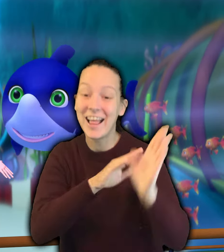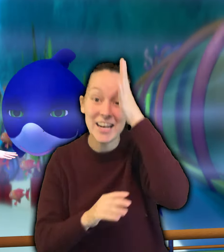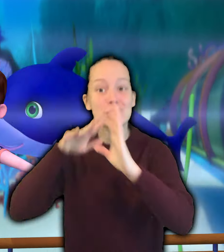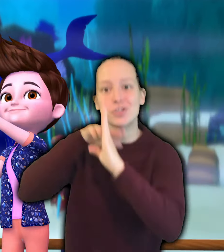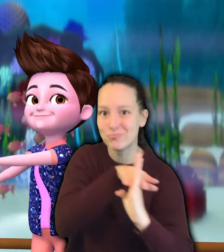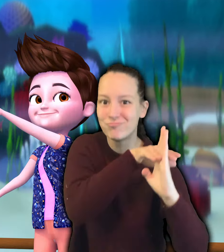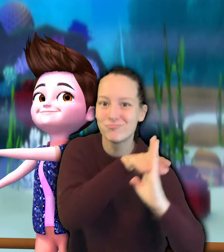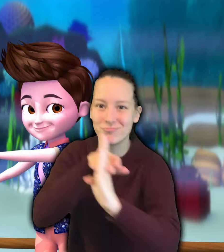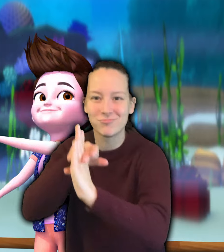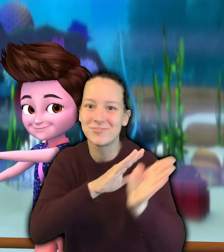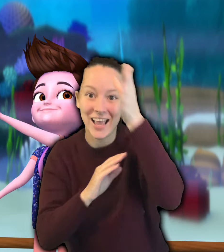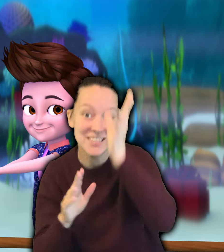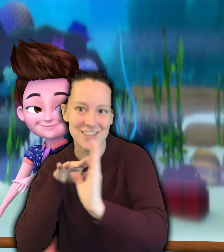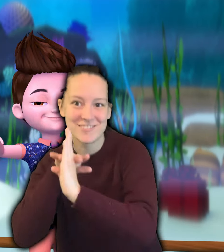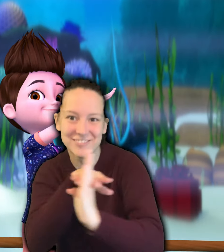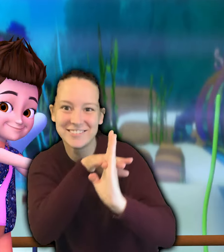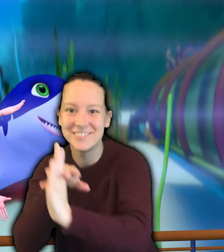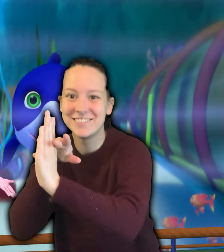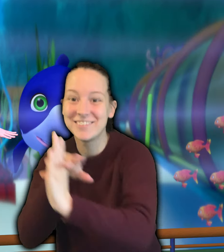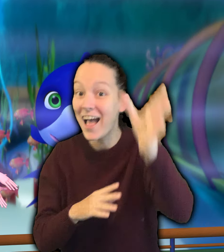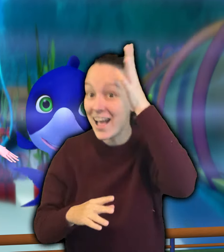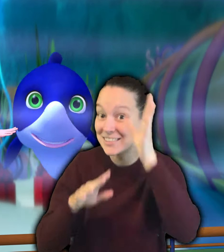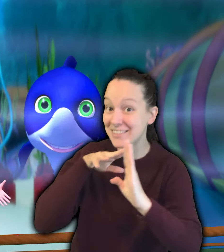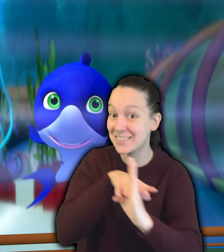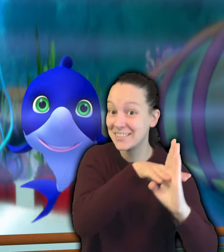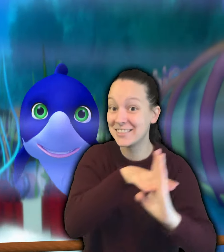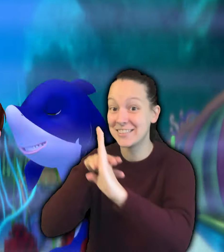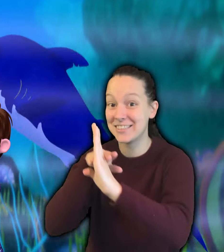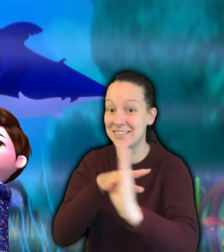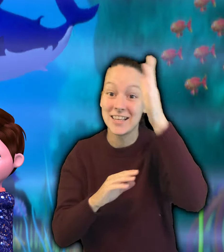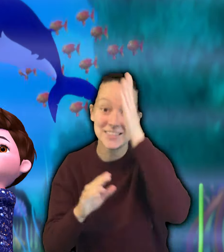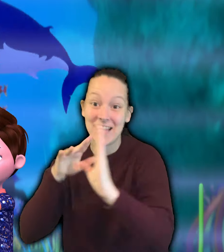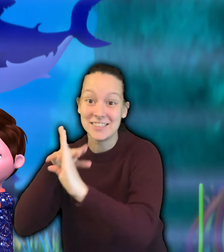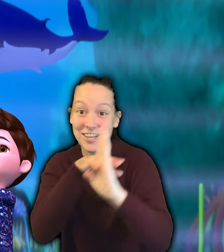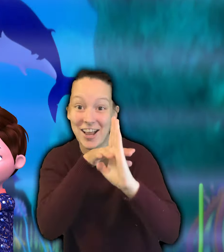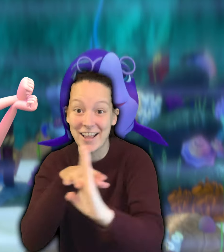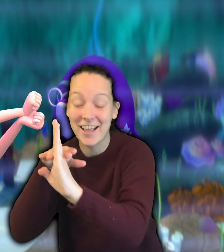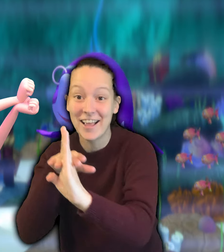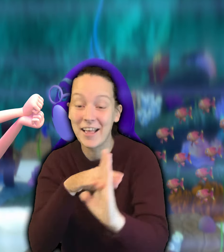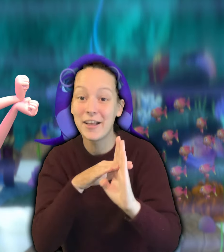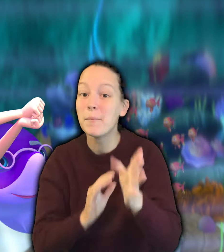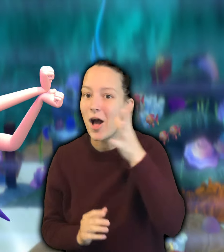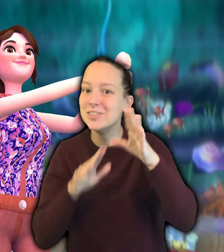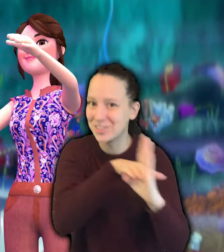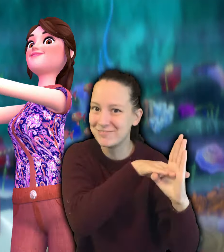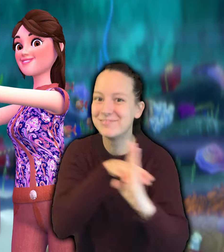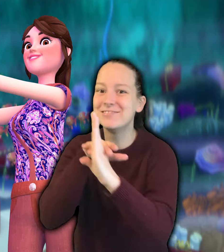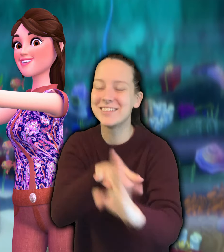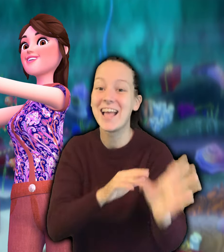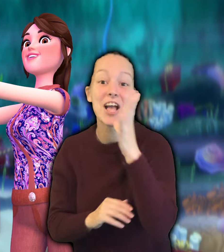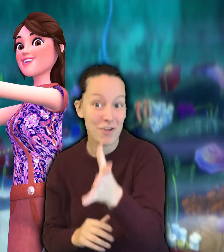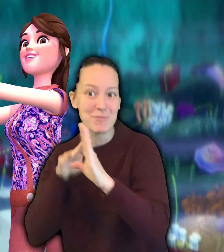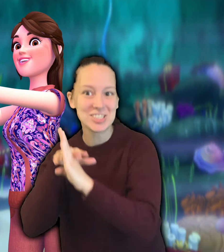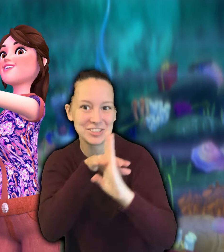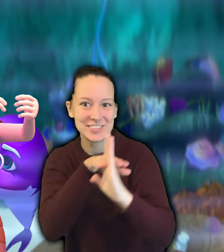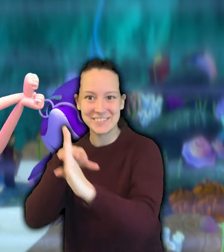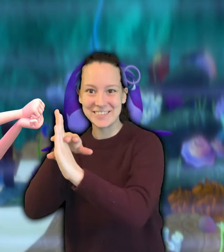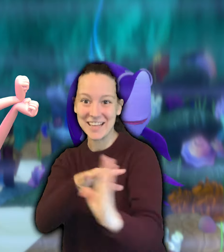ザメパパザメパパザメパパザメパパザメおば